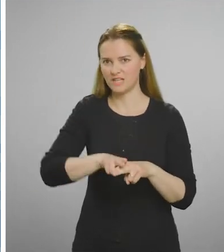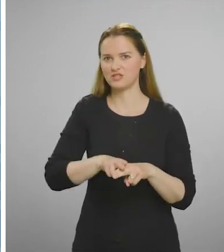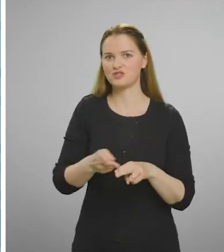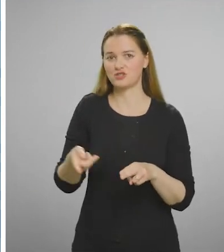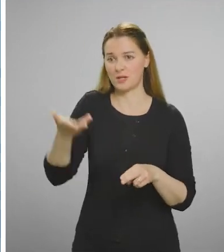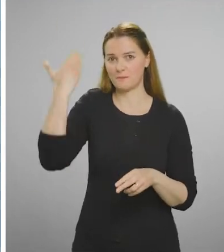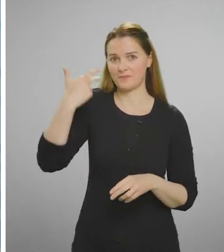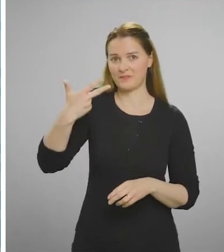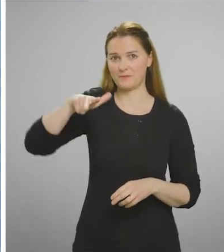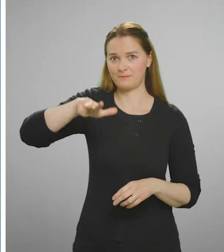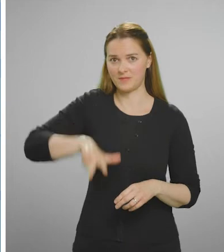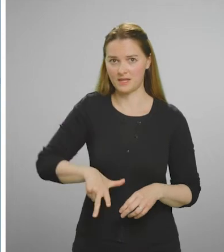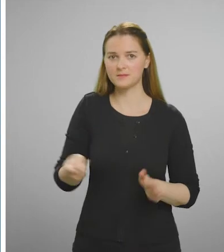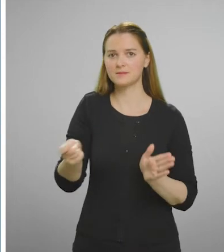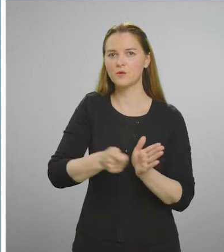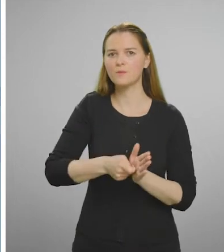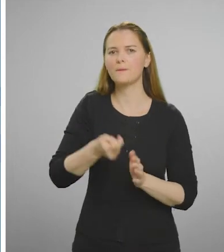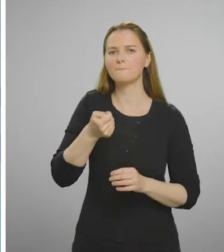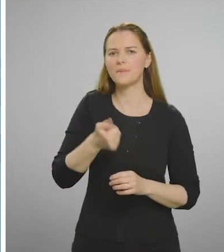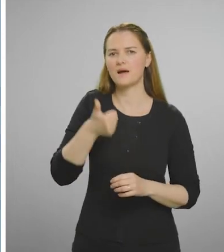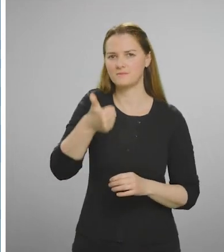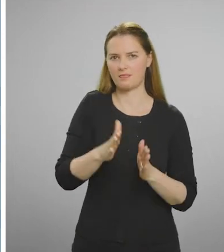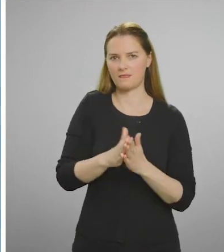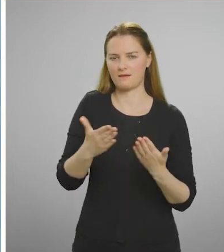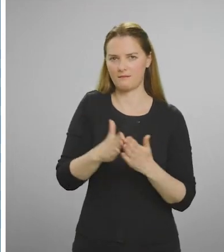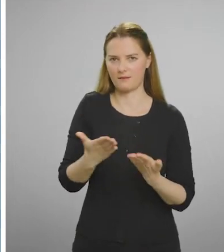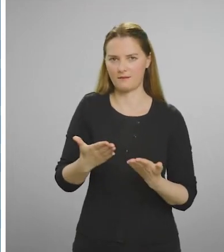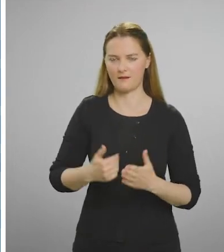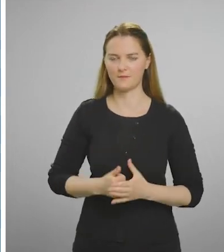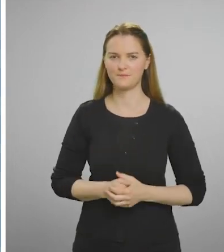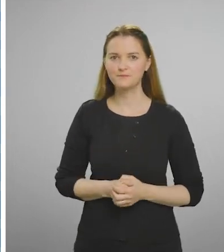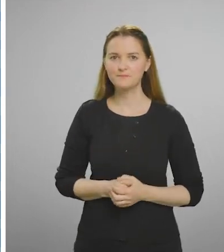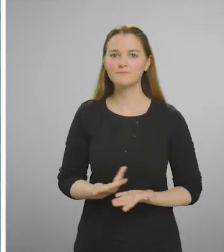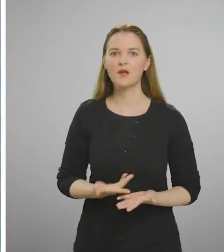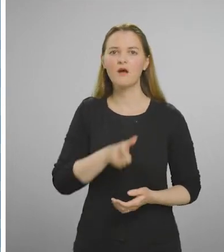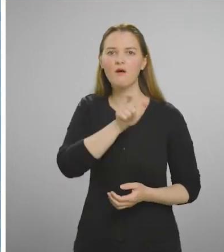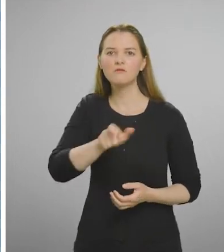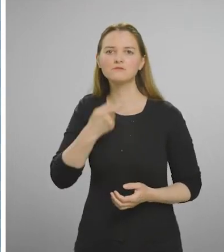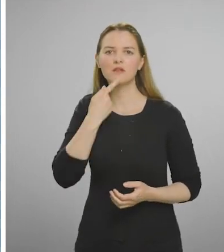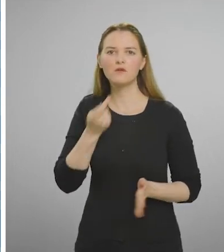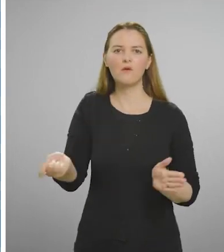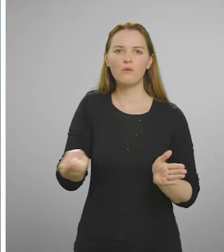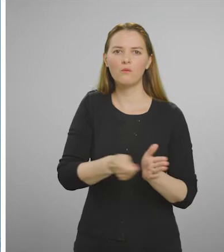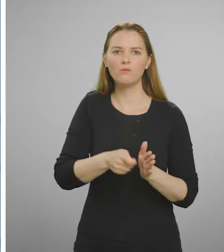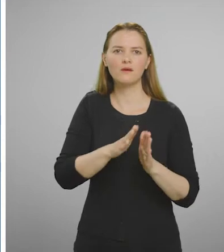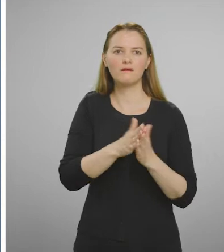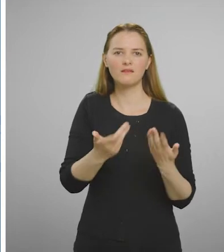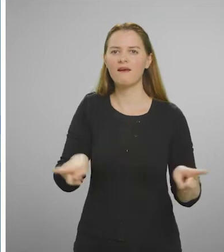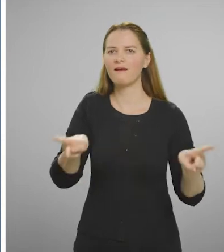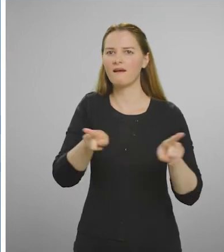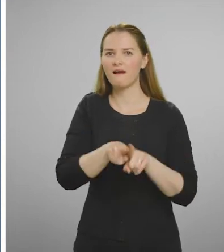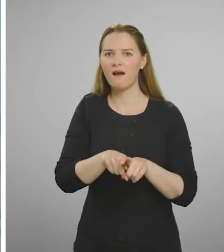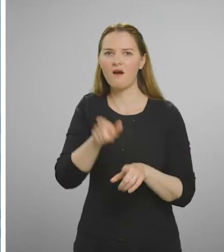veći postotak onih koji su u posljednja 3 mjeseca kupili minimalno jednu knjigu. Struktura kupaca knjiga slična je